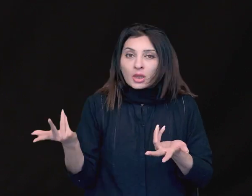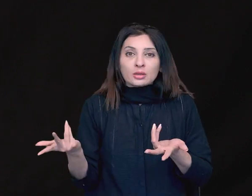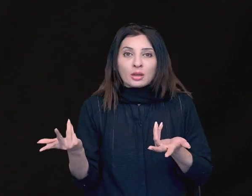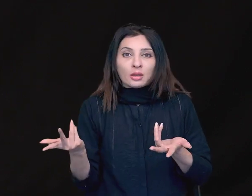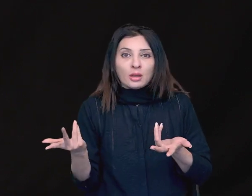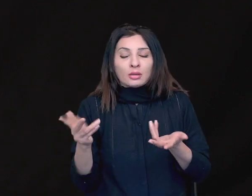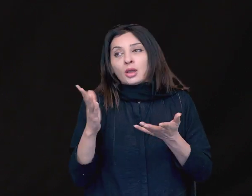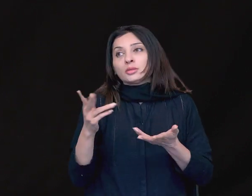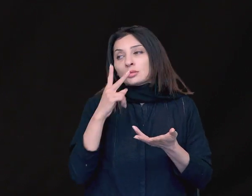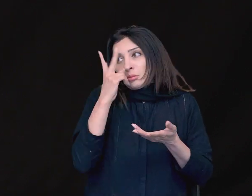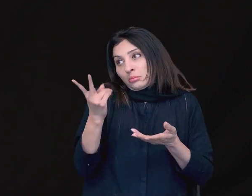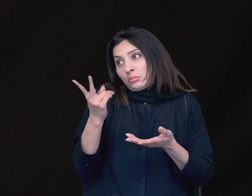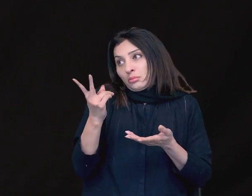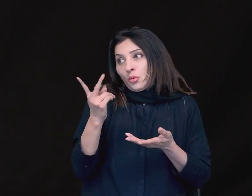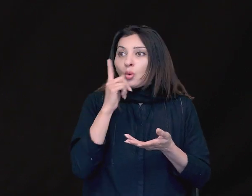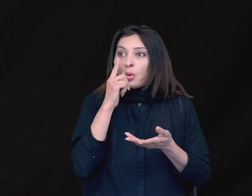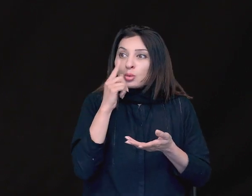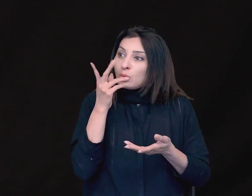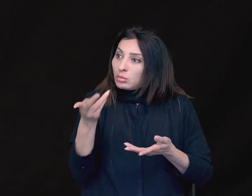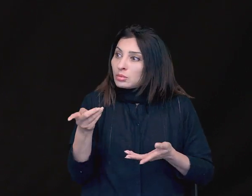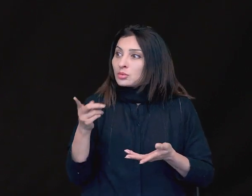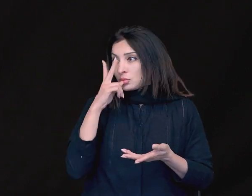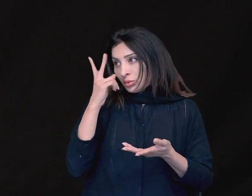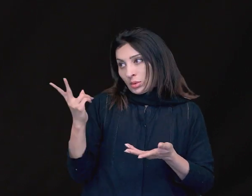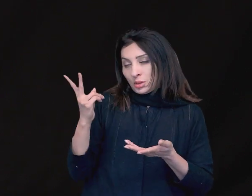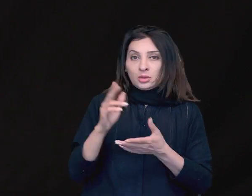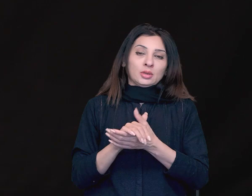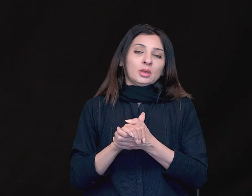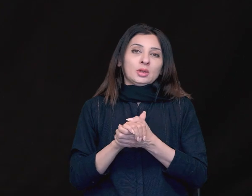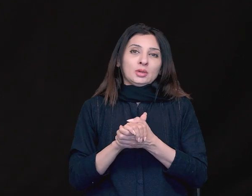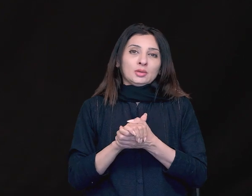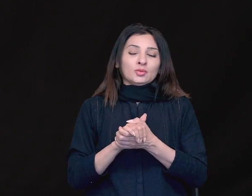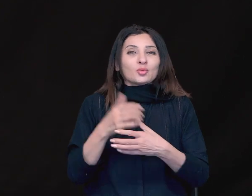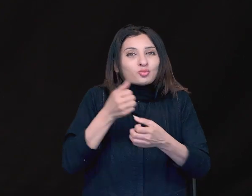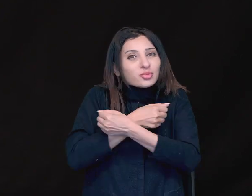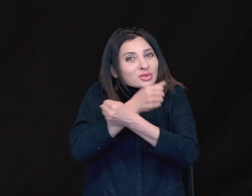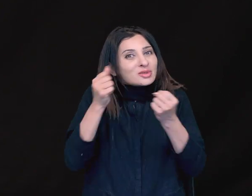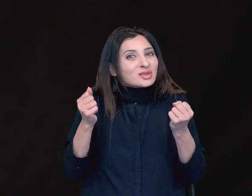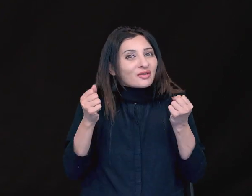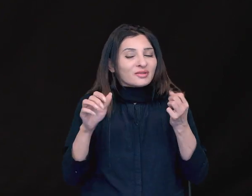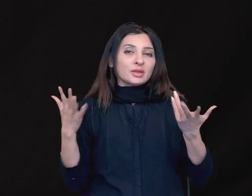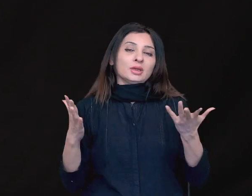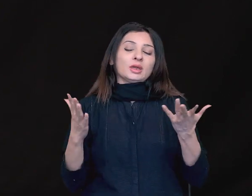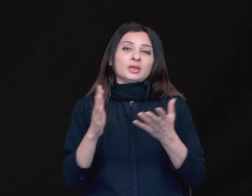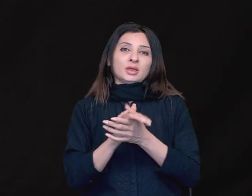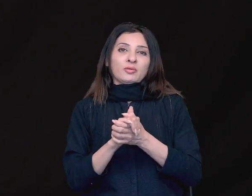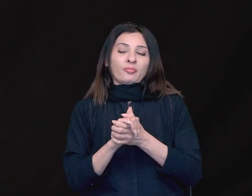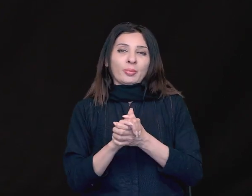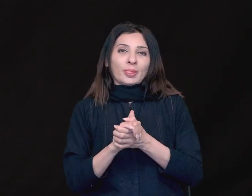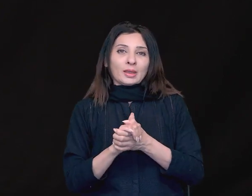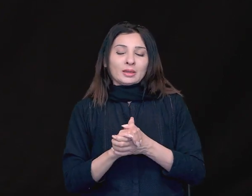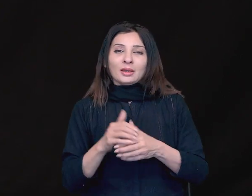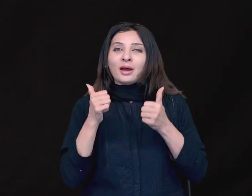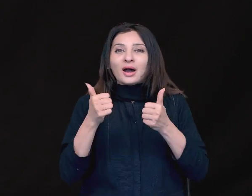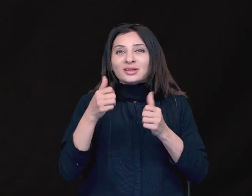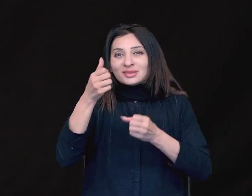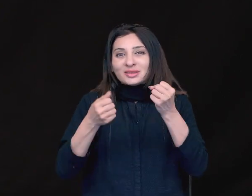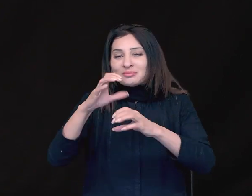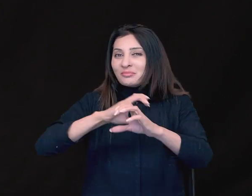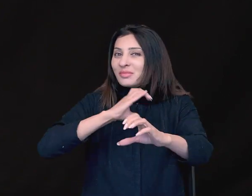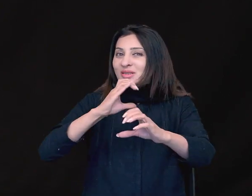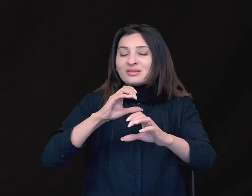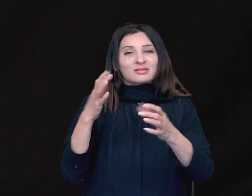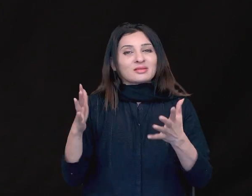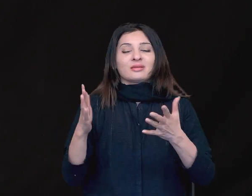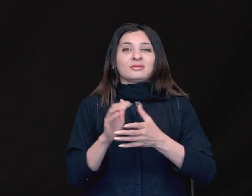لیے سڑک پہ سیفٹی نہیں ہے، موبلٹی نہیں ہے، آپ کے لیے اچھا پبلک ٹرانسپورٹ سسٹم نہیں ہے، تو آپ کیسے اٹھ کے کہاں جا سکتے ہیں اور